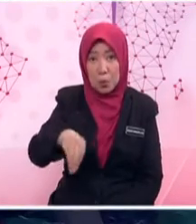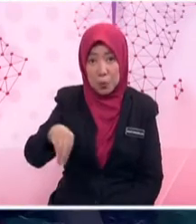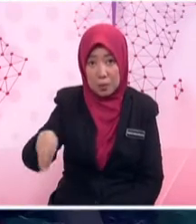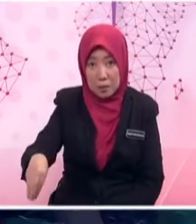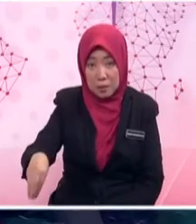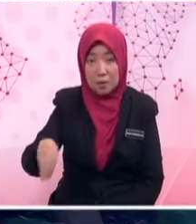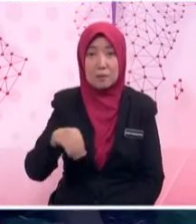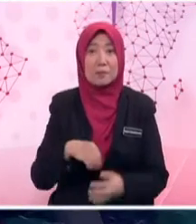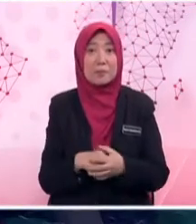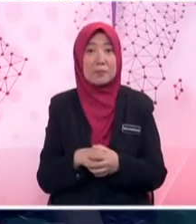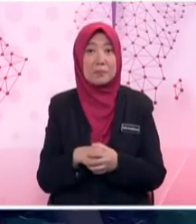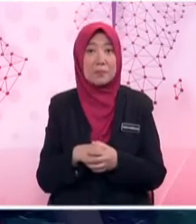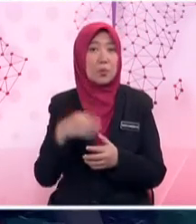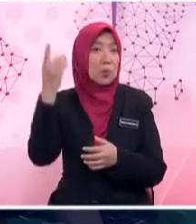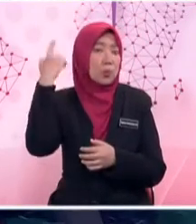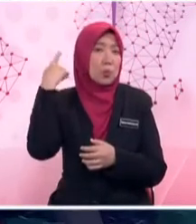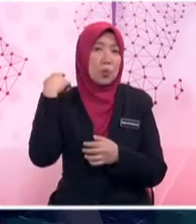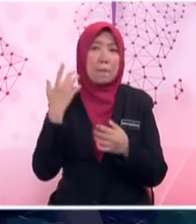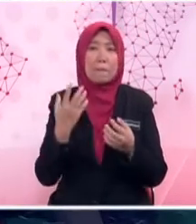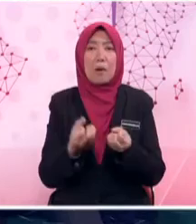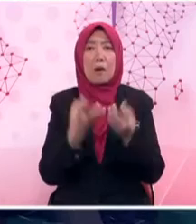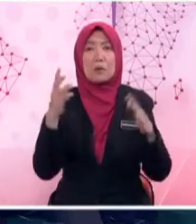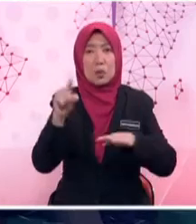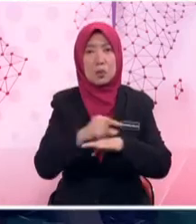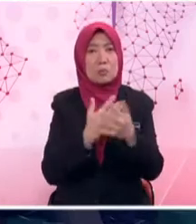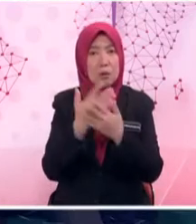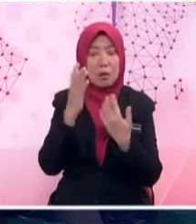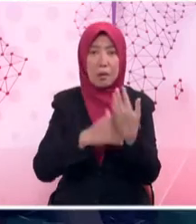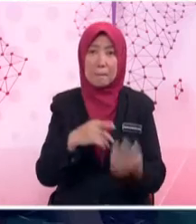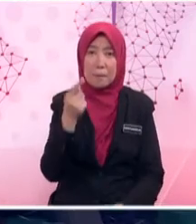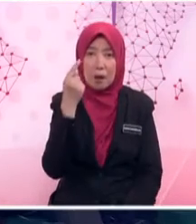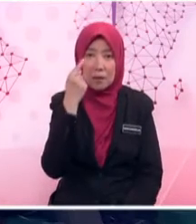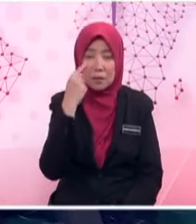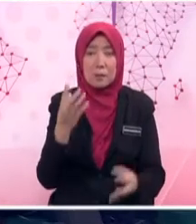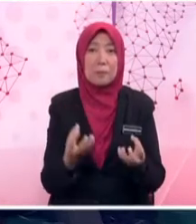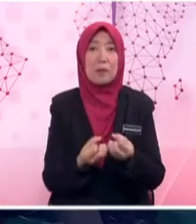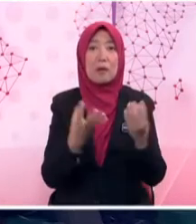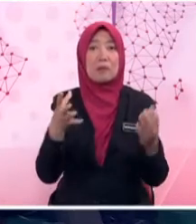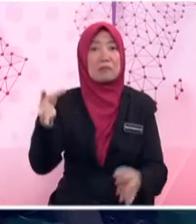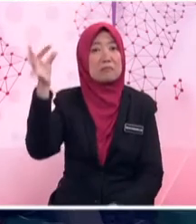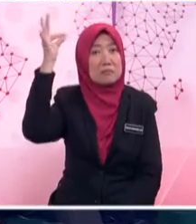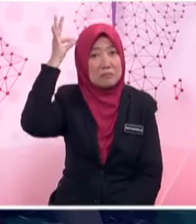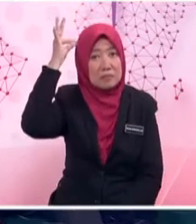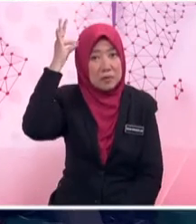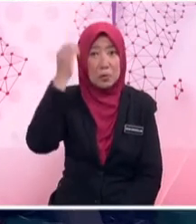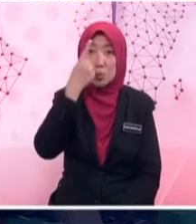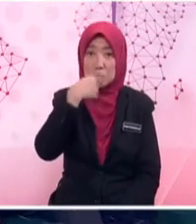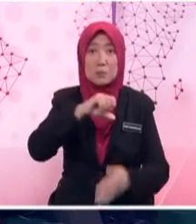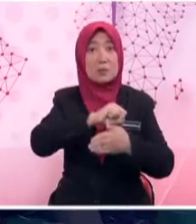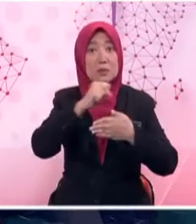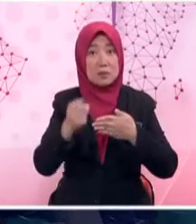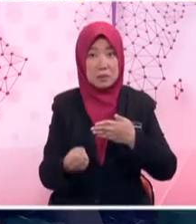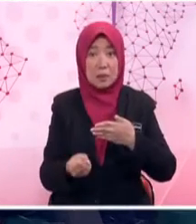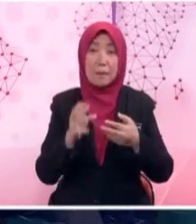kita banyak menggunakan tangan, mata dan banyak berfikir untuk mencari penyelesaian supaya kita berjaya,